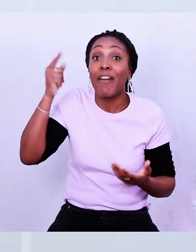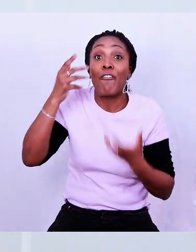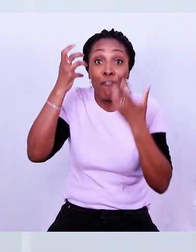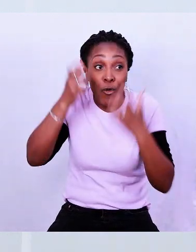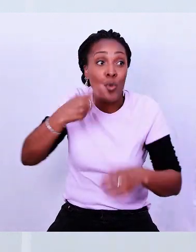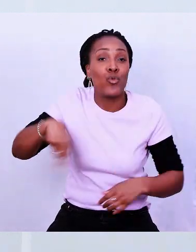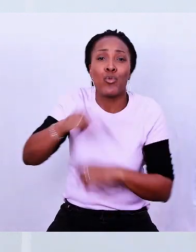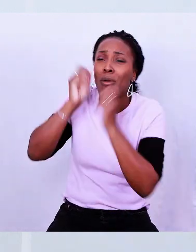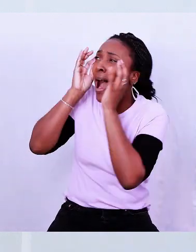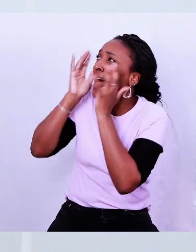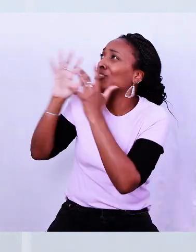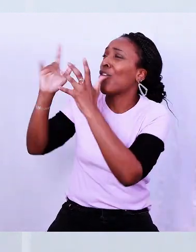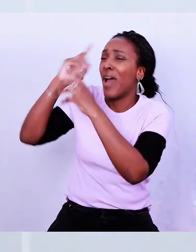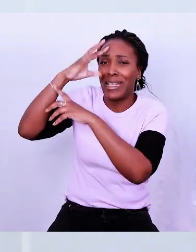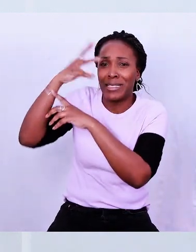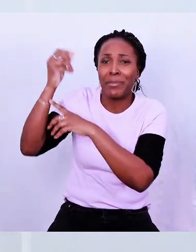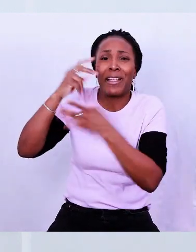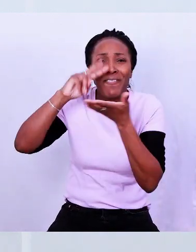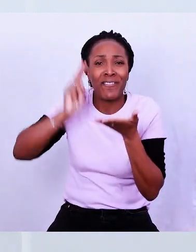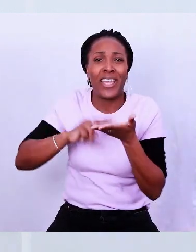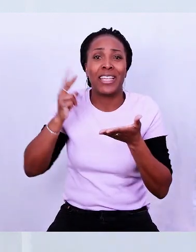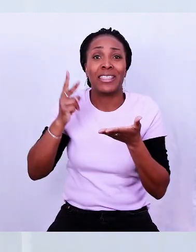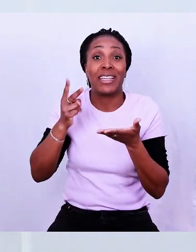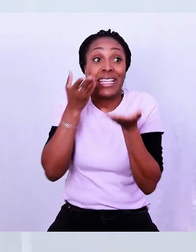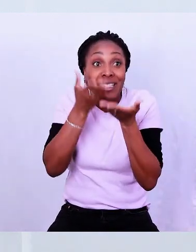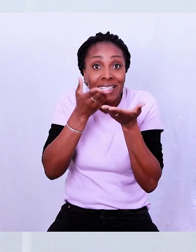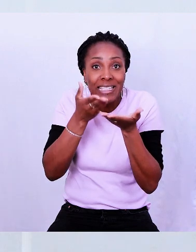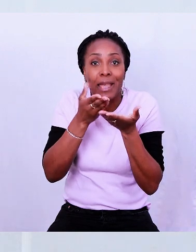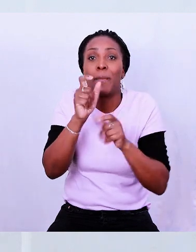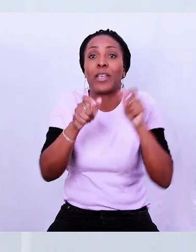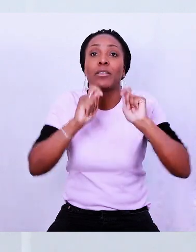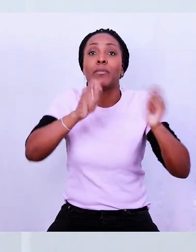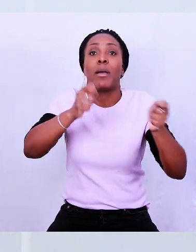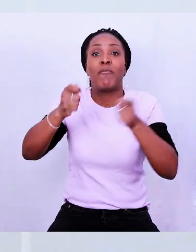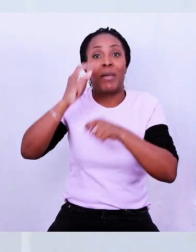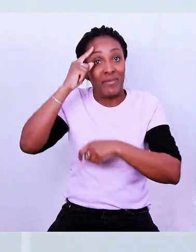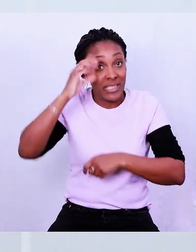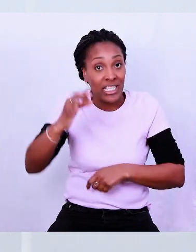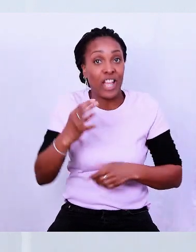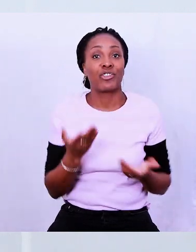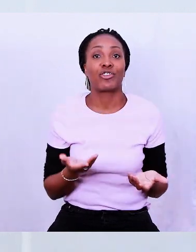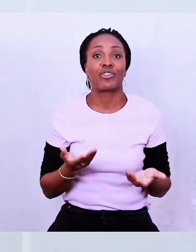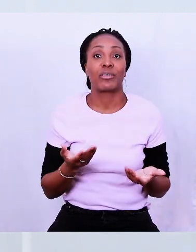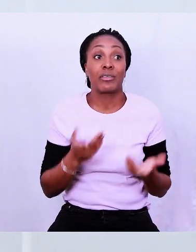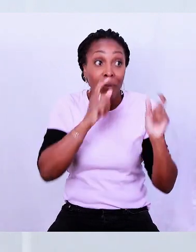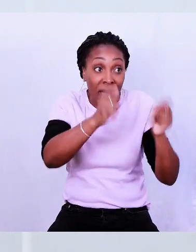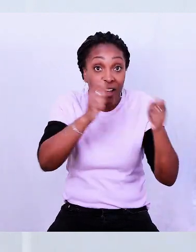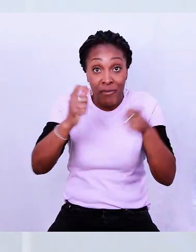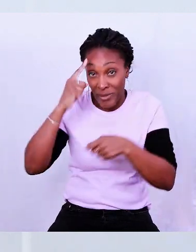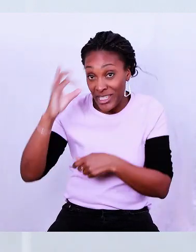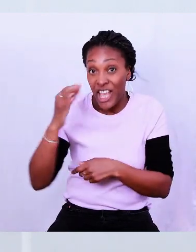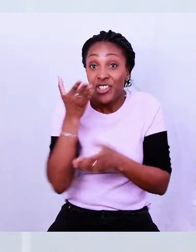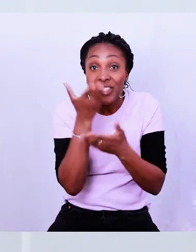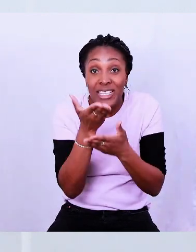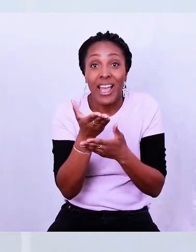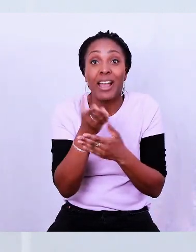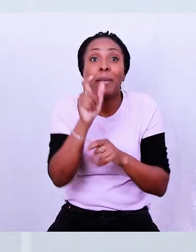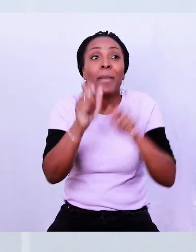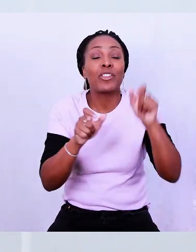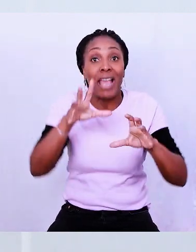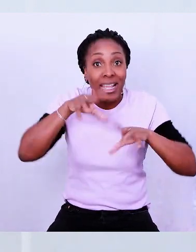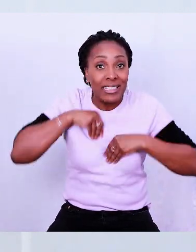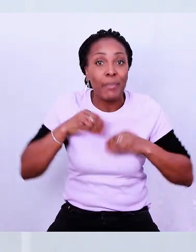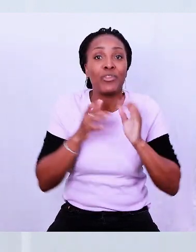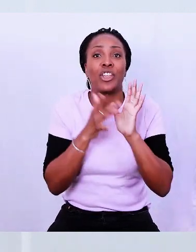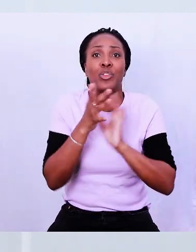qui adorent en esprit, en vérité. Et c'est ceux-là, les sages, que Jésus-Christ est en train de déterminer là. À dire les sages, c'est ceux-là. C'est ceux qui m'ont accepté,